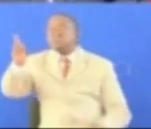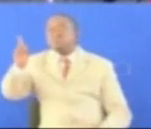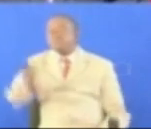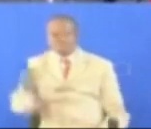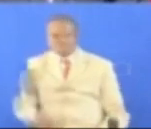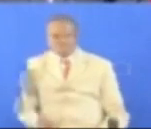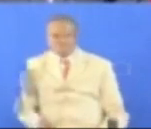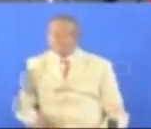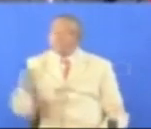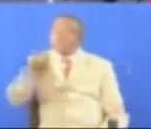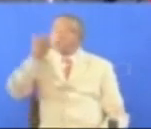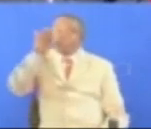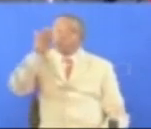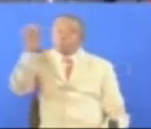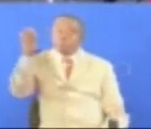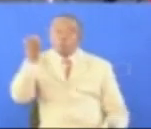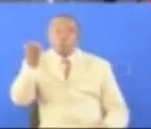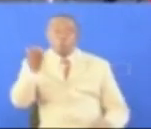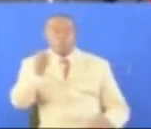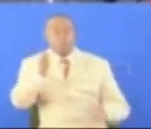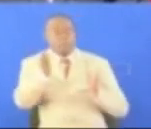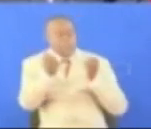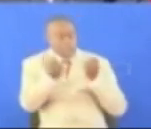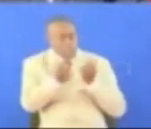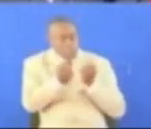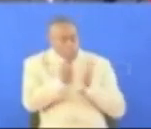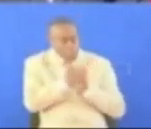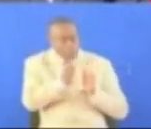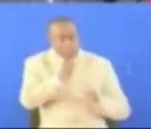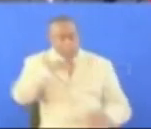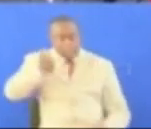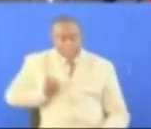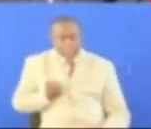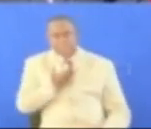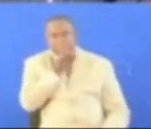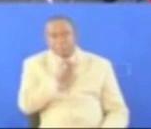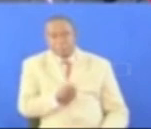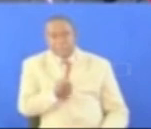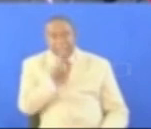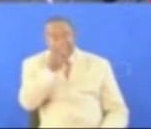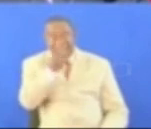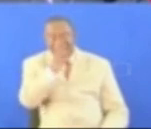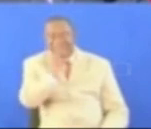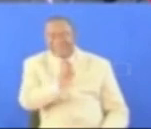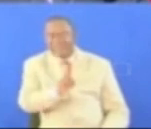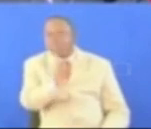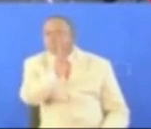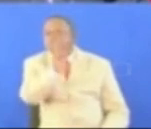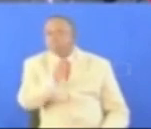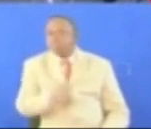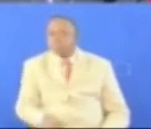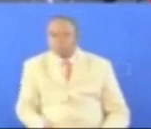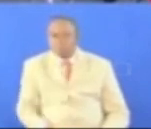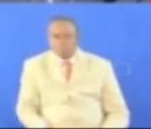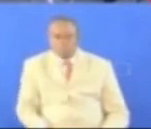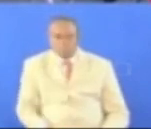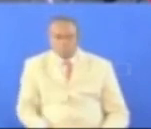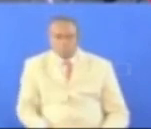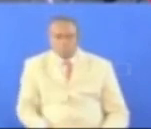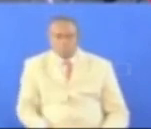After Mungu aliumba mtu mke na mme, hakuangalia kala ilikuwa ni kala gani. Kwa hiyo